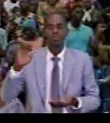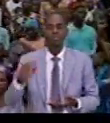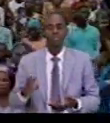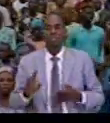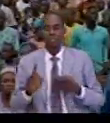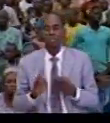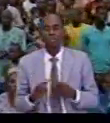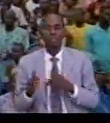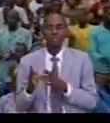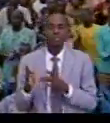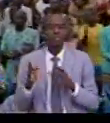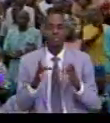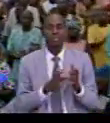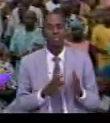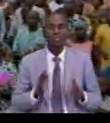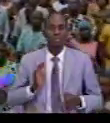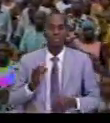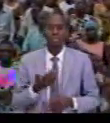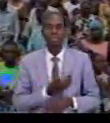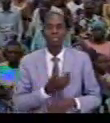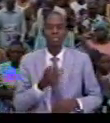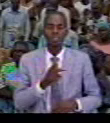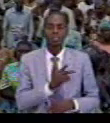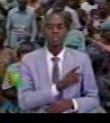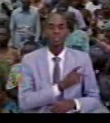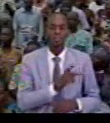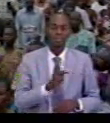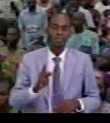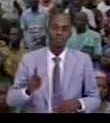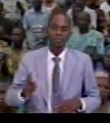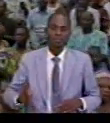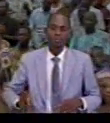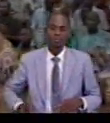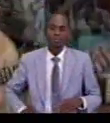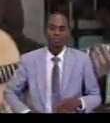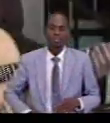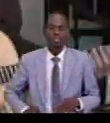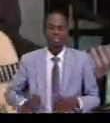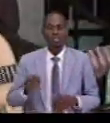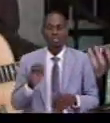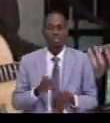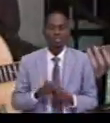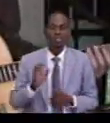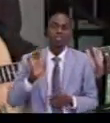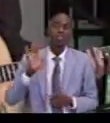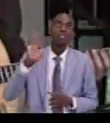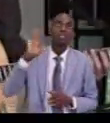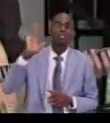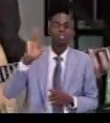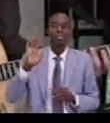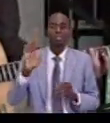à Jésus notre roi, ensemble en sa